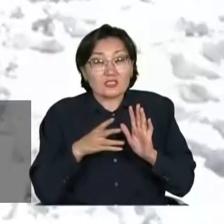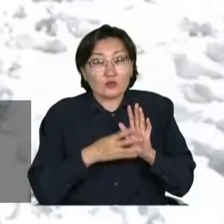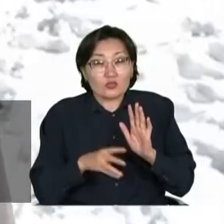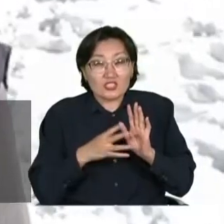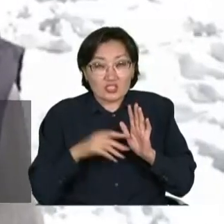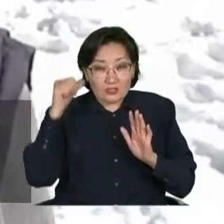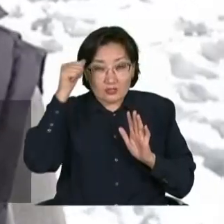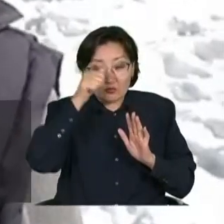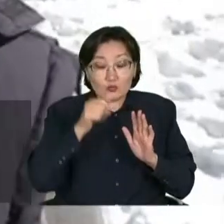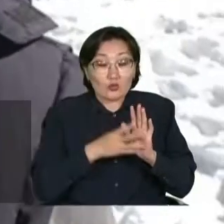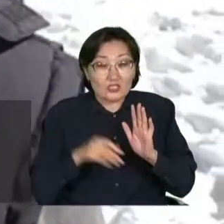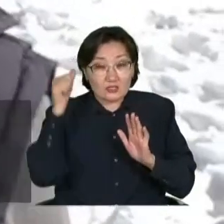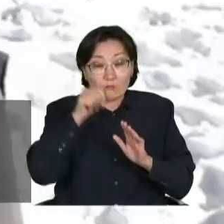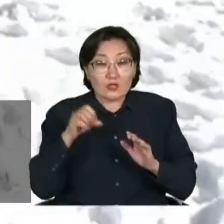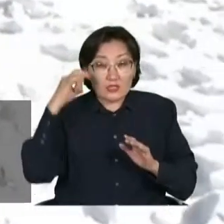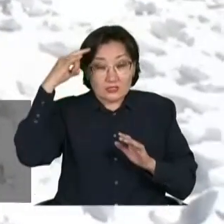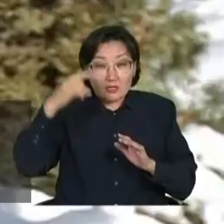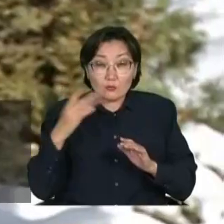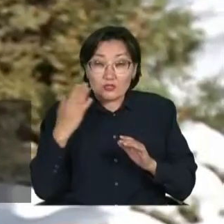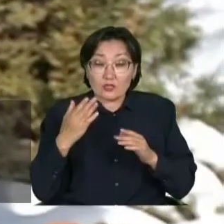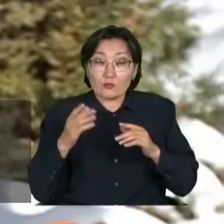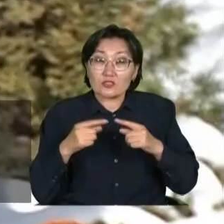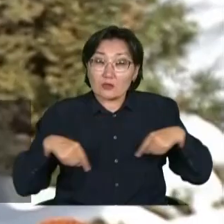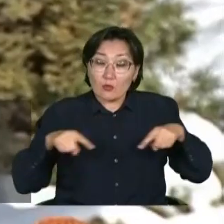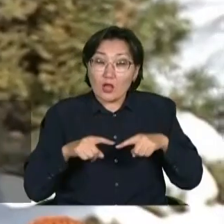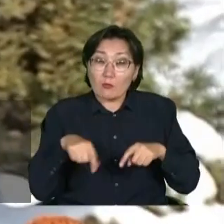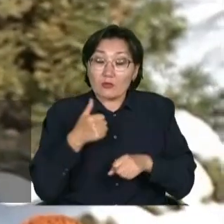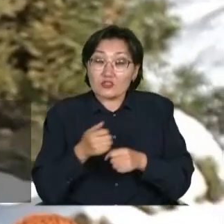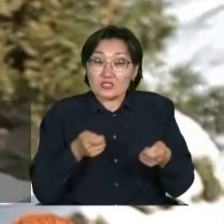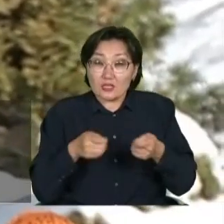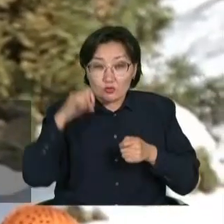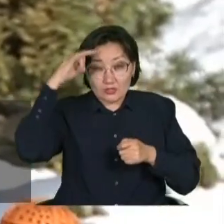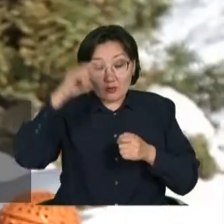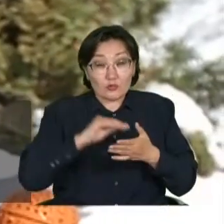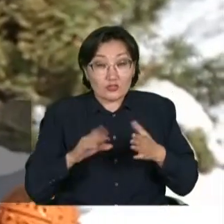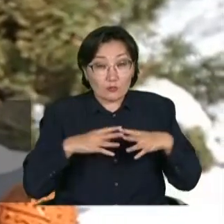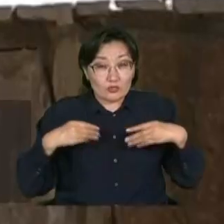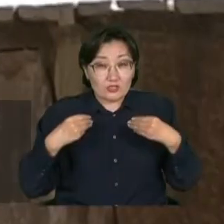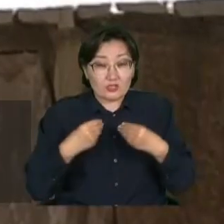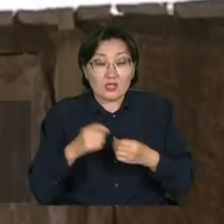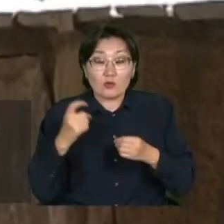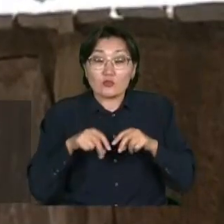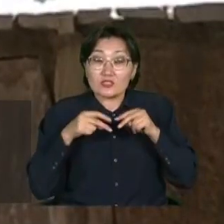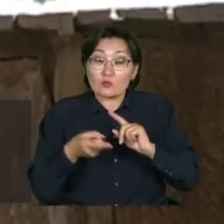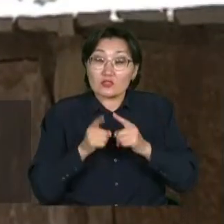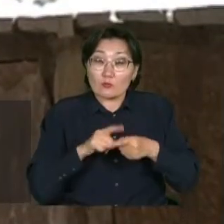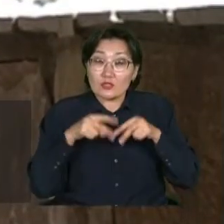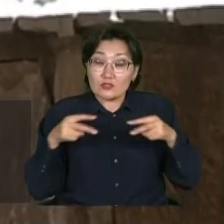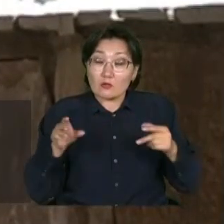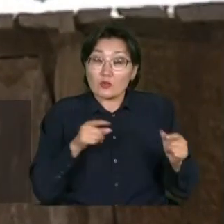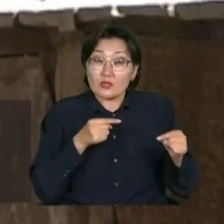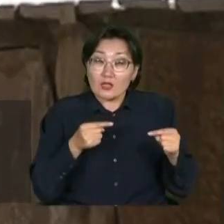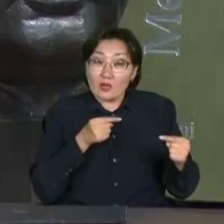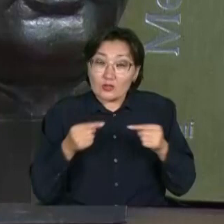1981-1990 жылдар аралығында Қазақ фильм киностудиясында бас редактор, Қазақстан жазушылар одағының көркем аударма және әдеби өзара